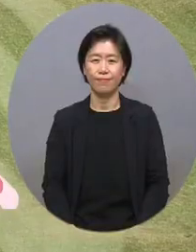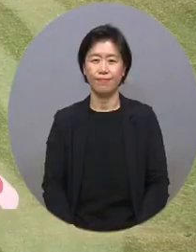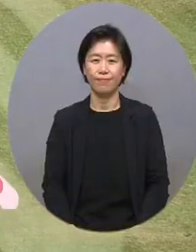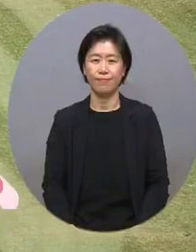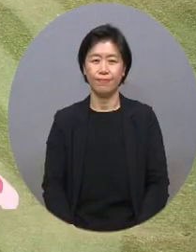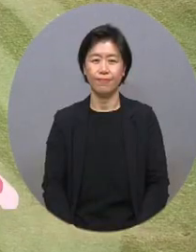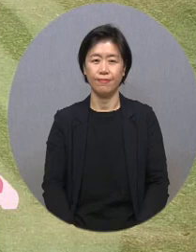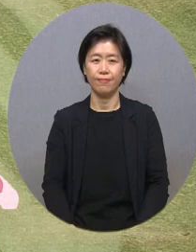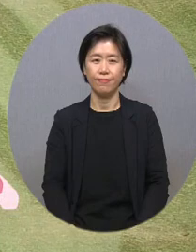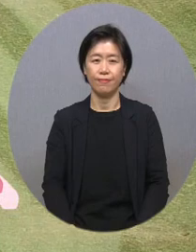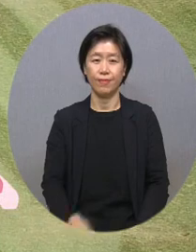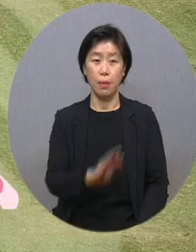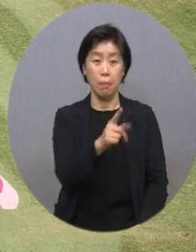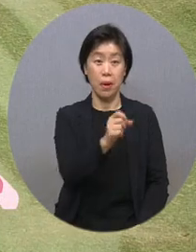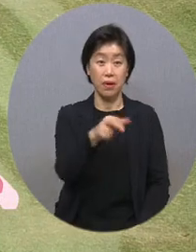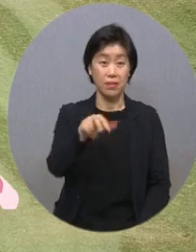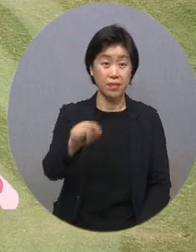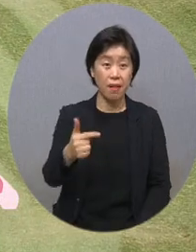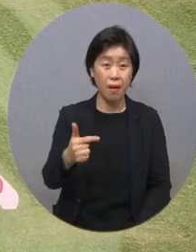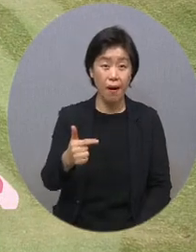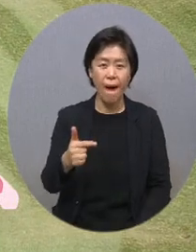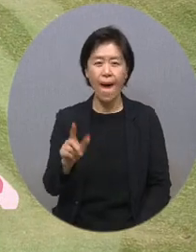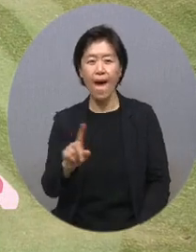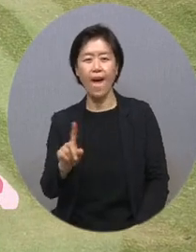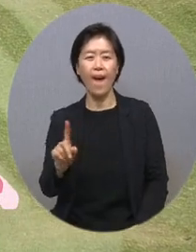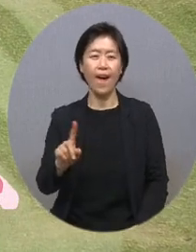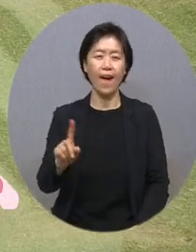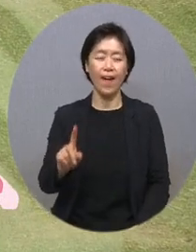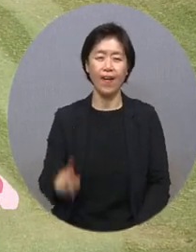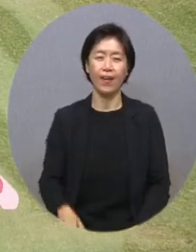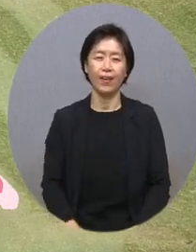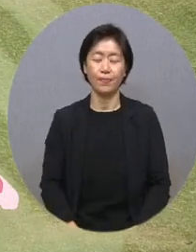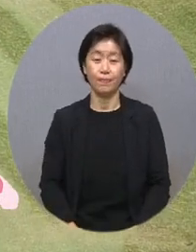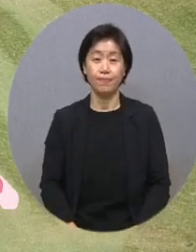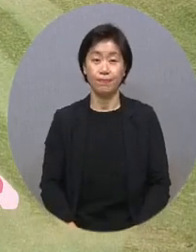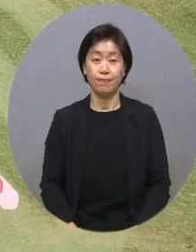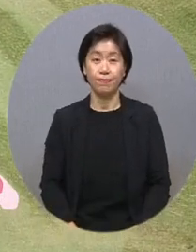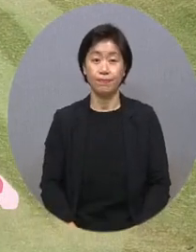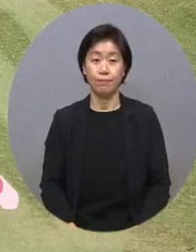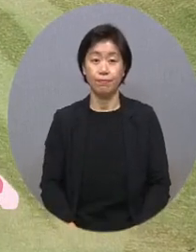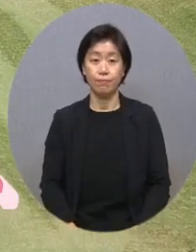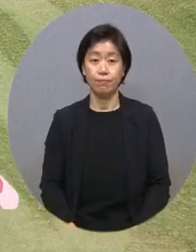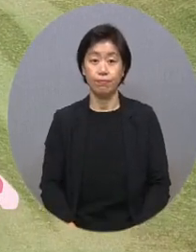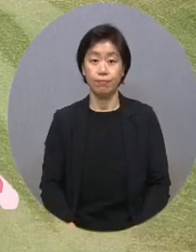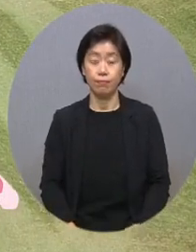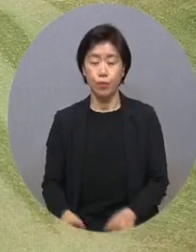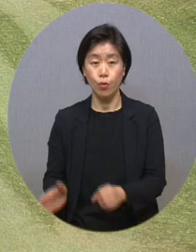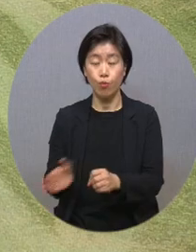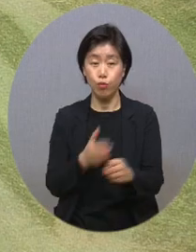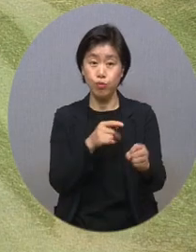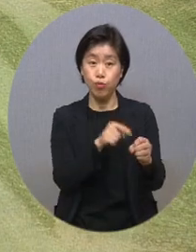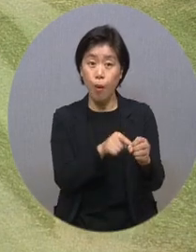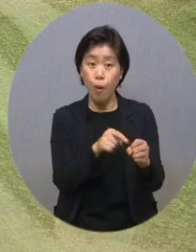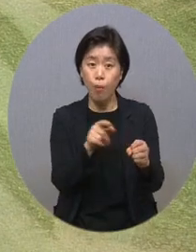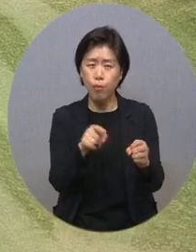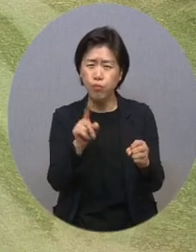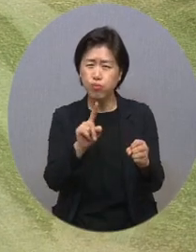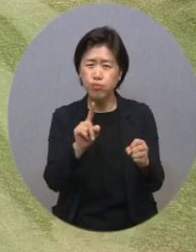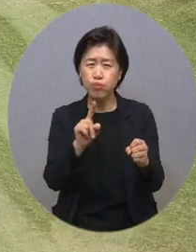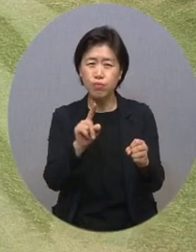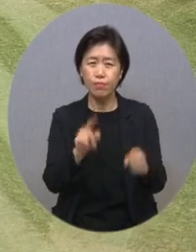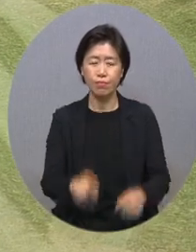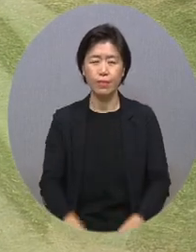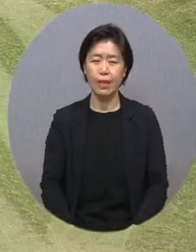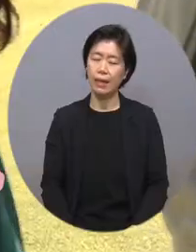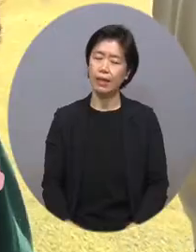어이 벙전 벙전 어? 부시네리 어디 갔지? 어, 네. 아이고 아이고 몸도